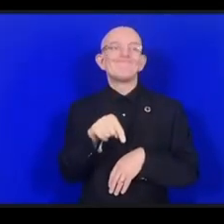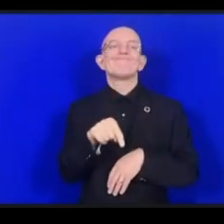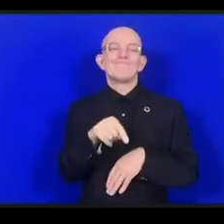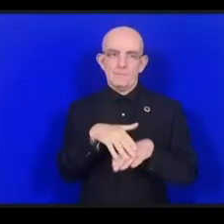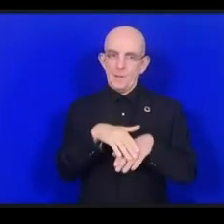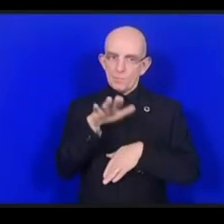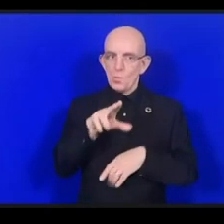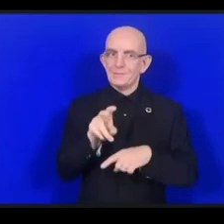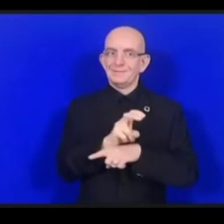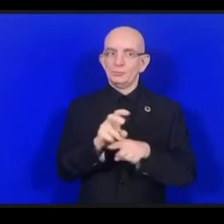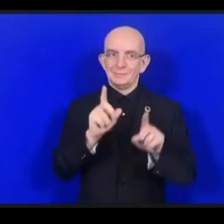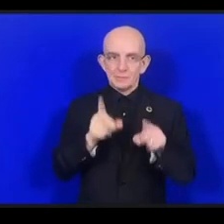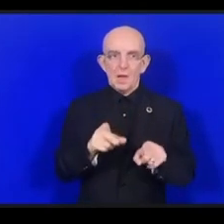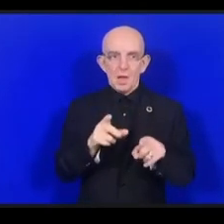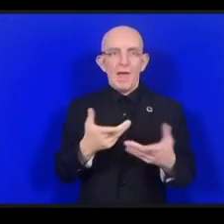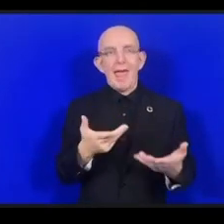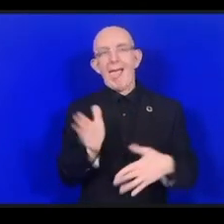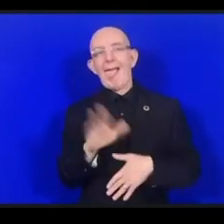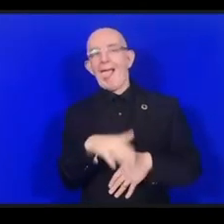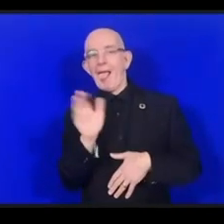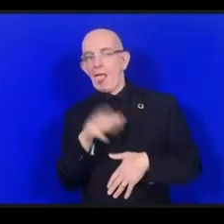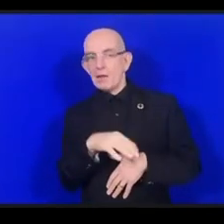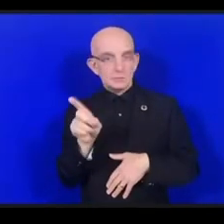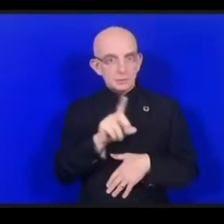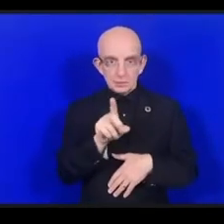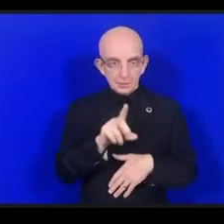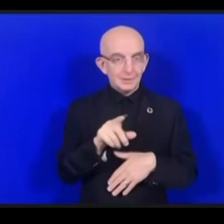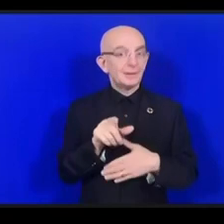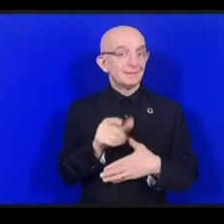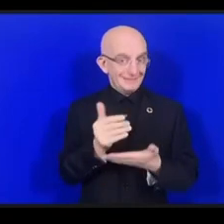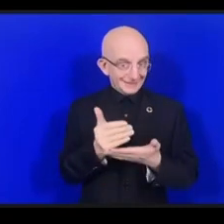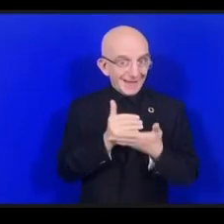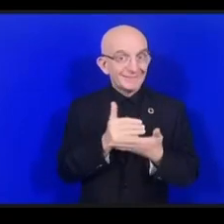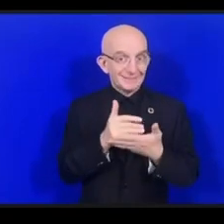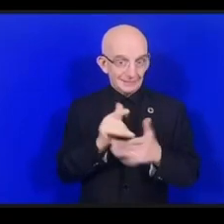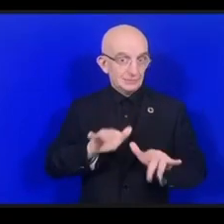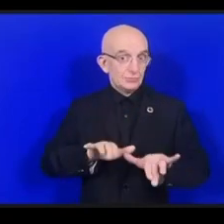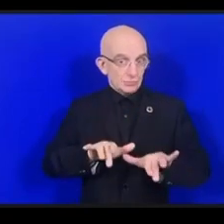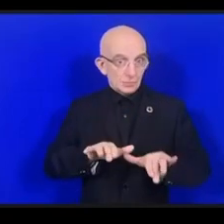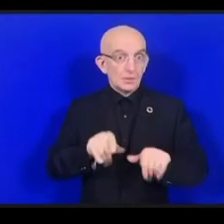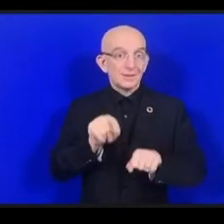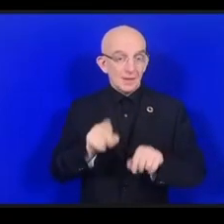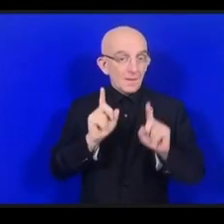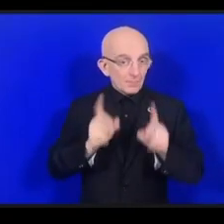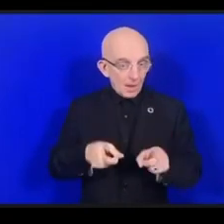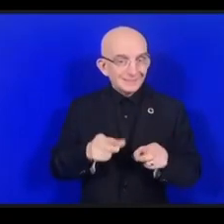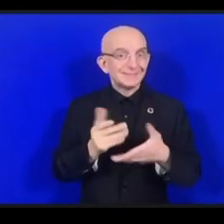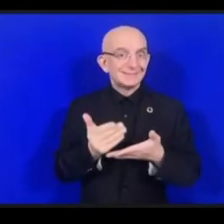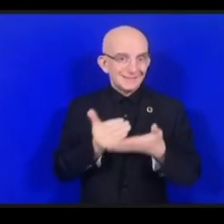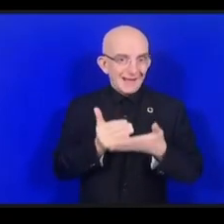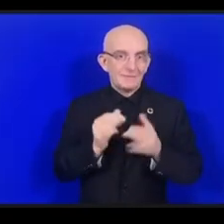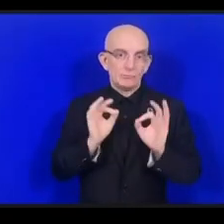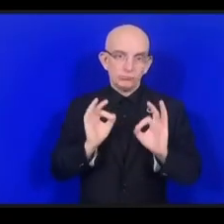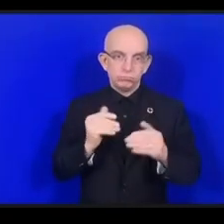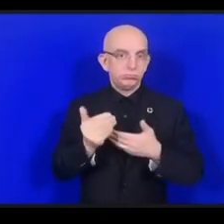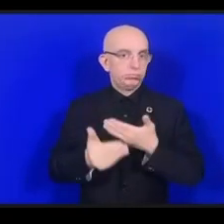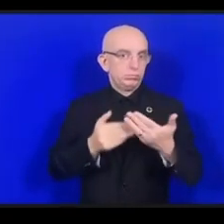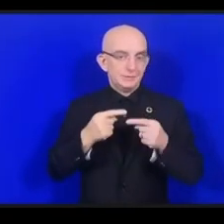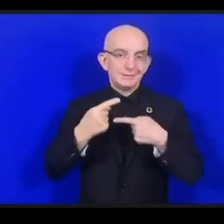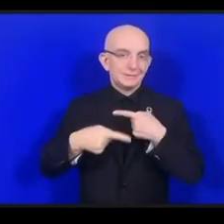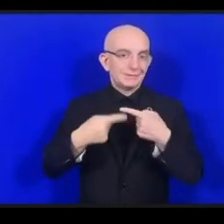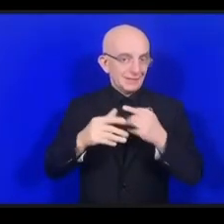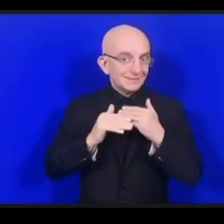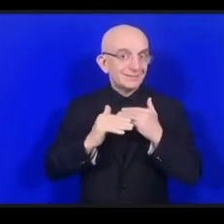标，你知道可以提高有韧性的、坚实的、安全的基础设